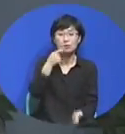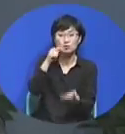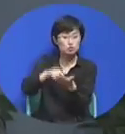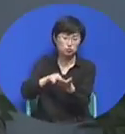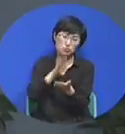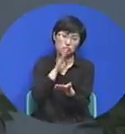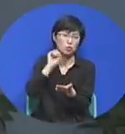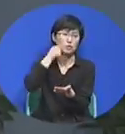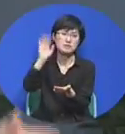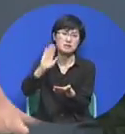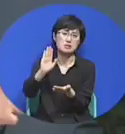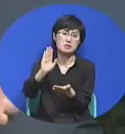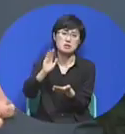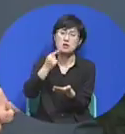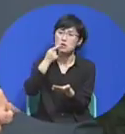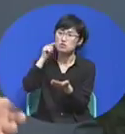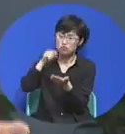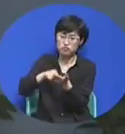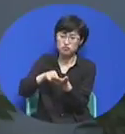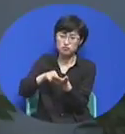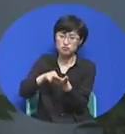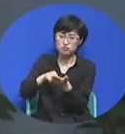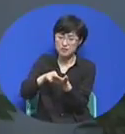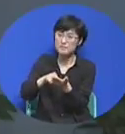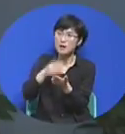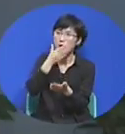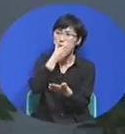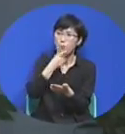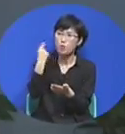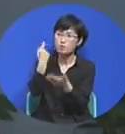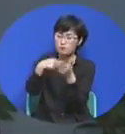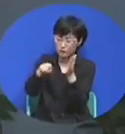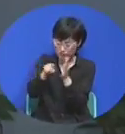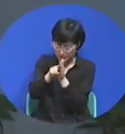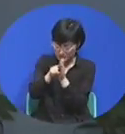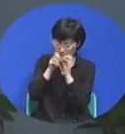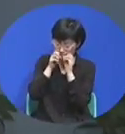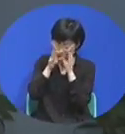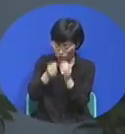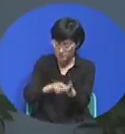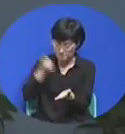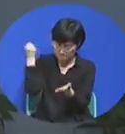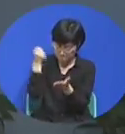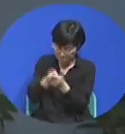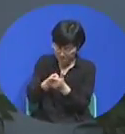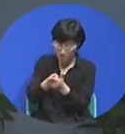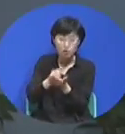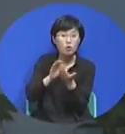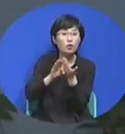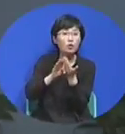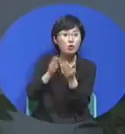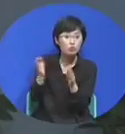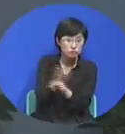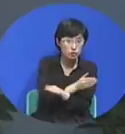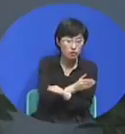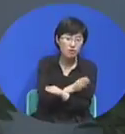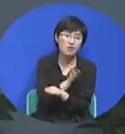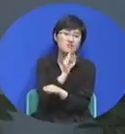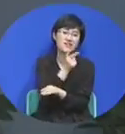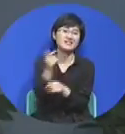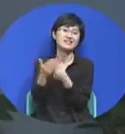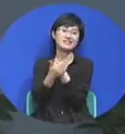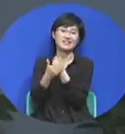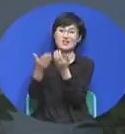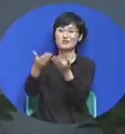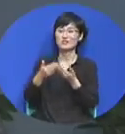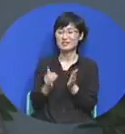내렸는데 하나님이 많은 은혜를 부어 주셨어요. That's all I resolved and God poured down his grace upon me. 또 제가 내린 두 번째